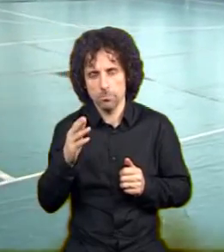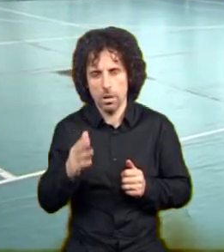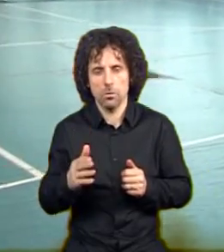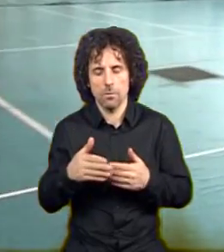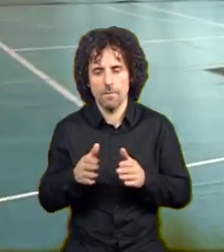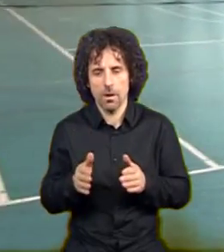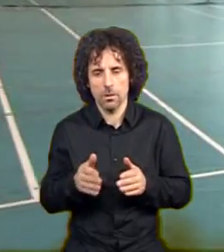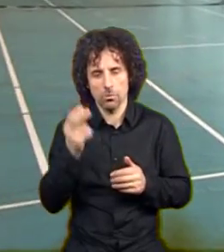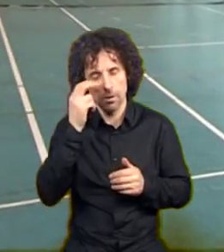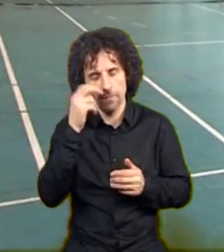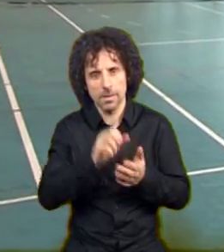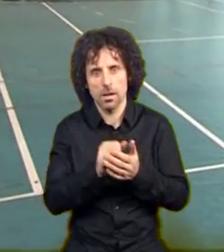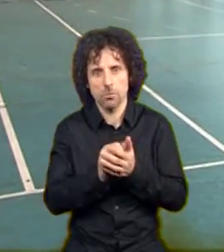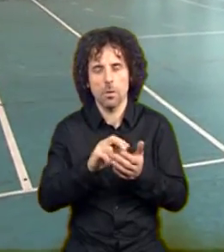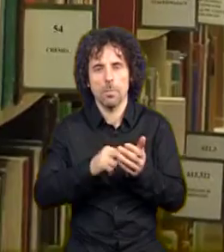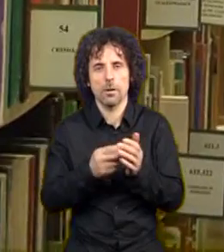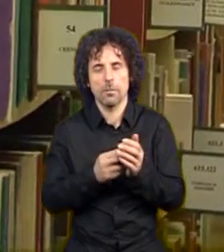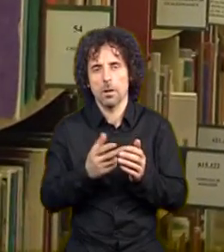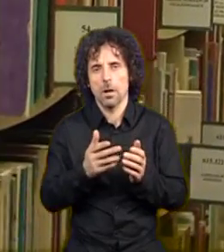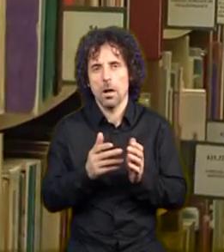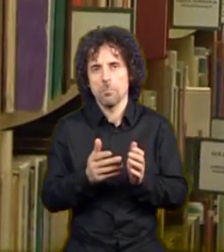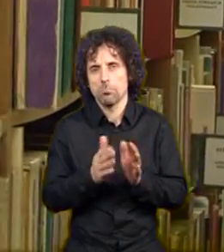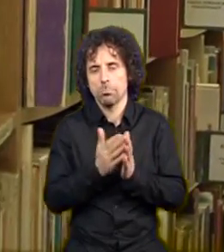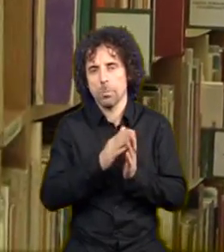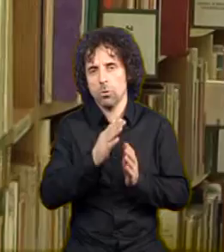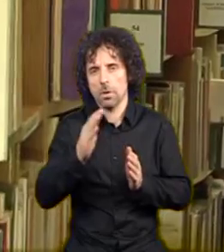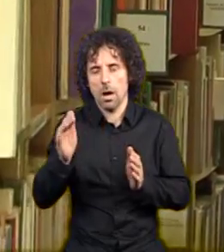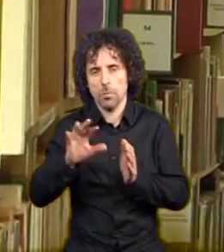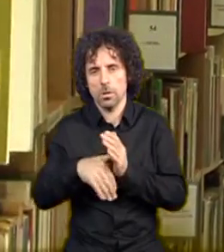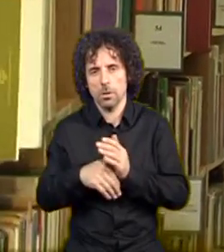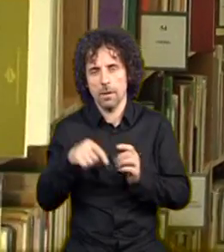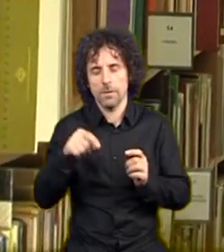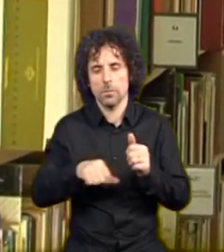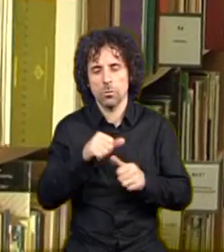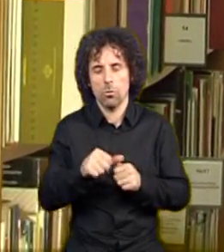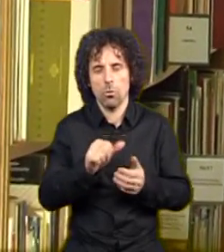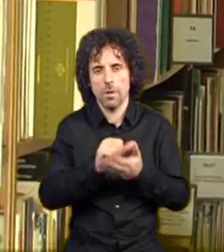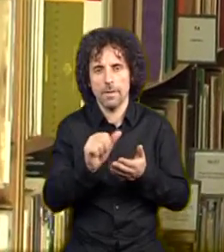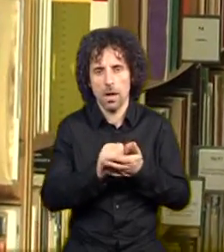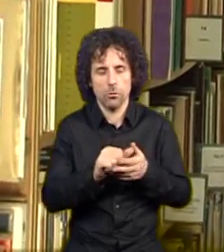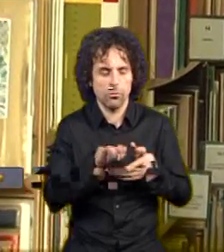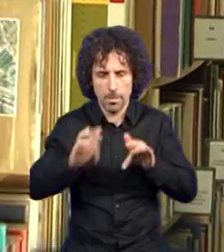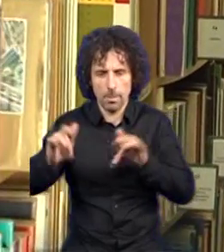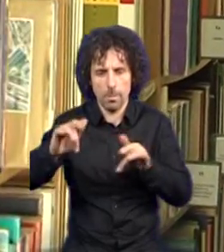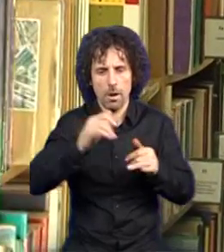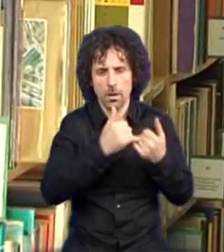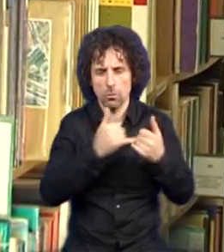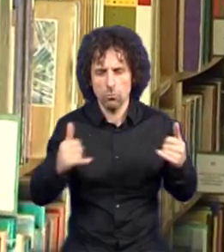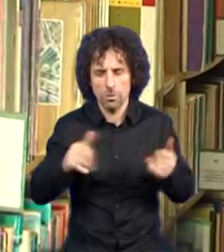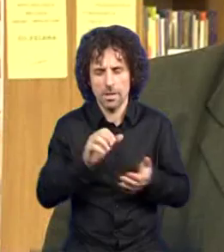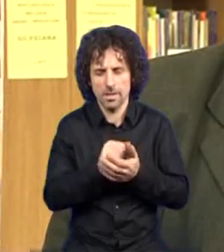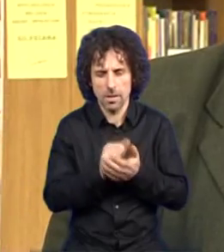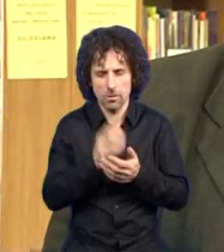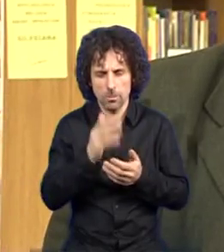Ośrodka Sportu i Rekreacji. Ciekawe zajęcia zaplanowano także w filiach Miejskiej Biblioteki Publicznej. W tym roku w 11 placówkach